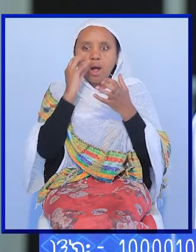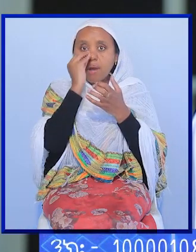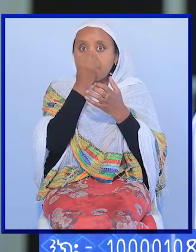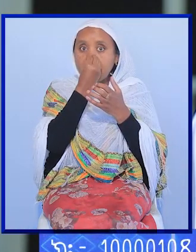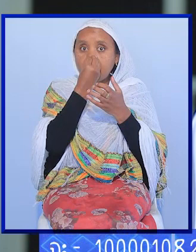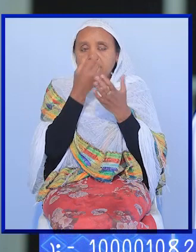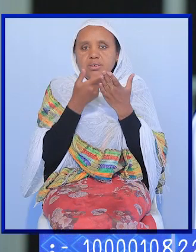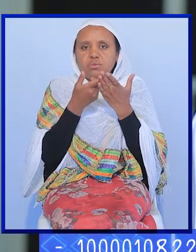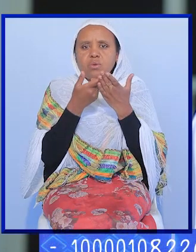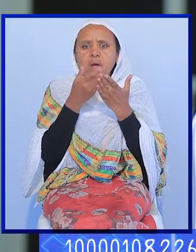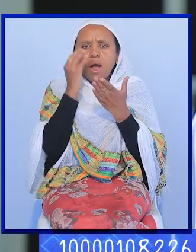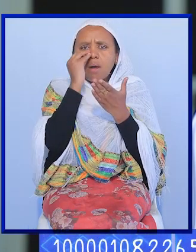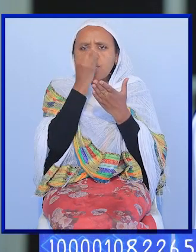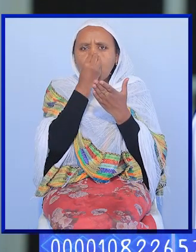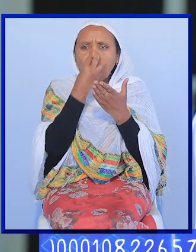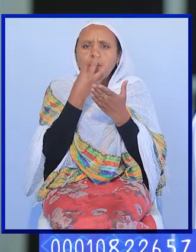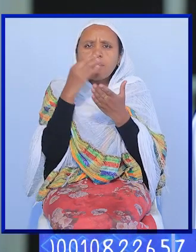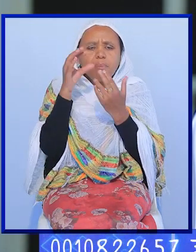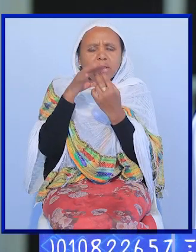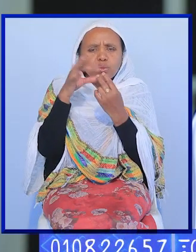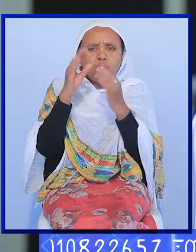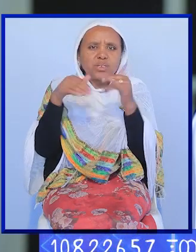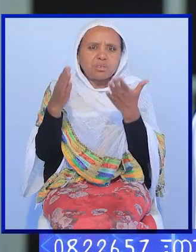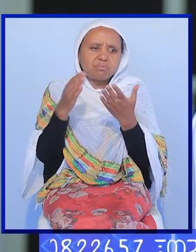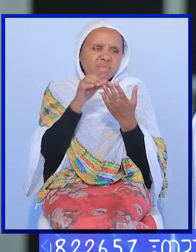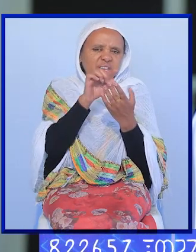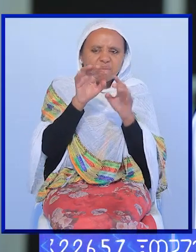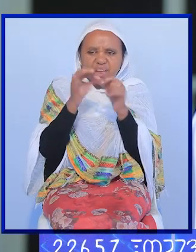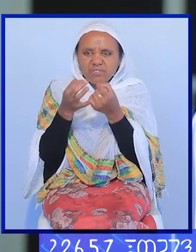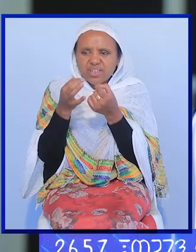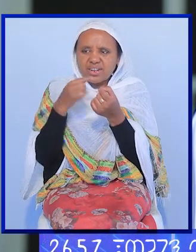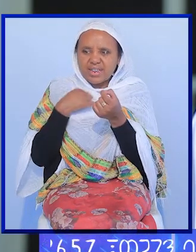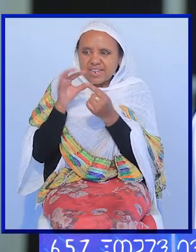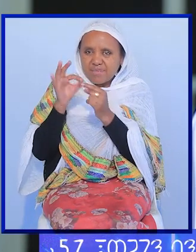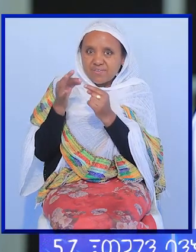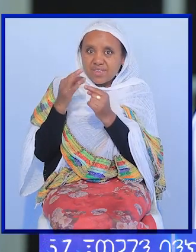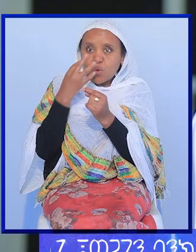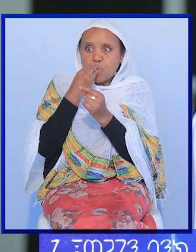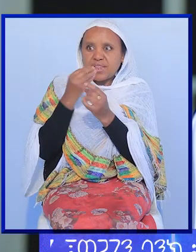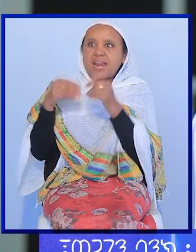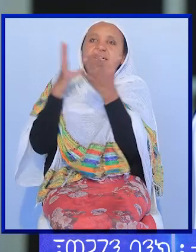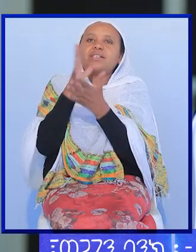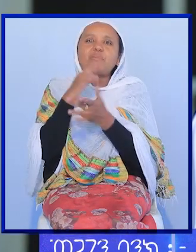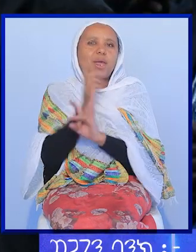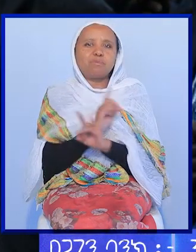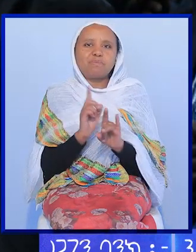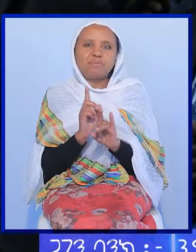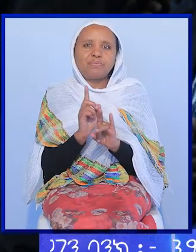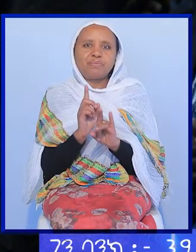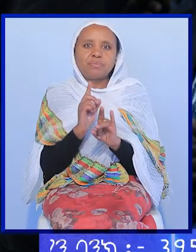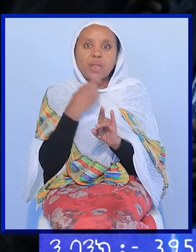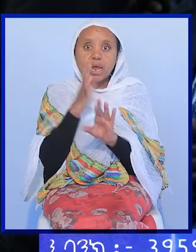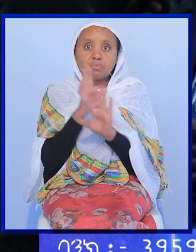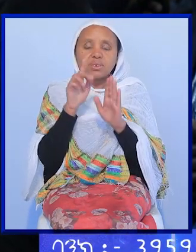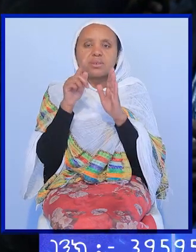አበባ መርጦ ውበትን አይሰጥም። ለሚቀጥፉት ቆይ ለዚህ ሰውዬ ስለሚቀጥፈኝ ውበቴን አልሰጥም